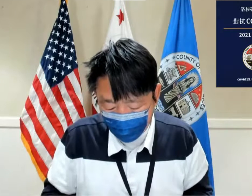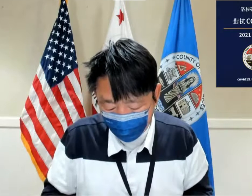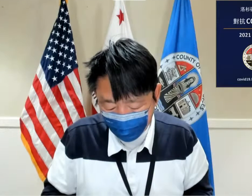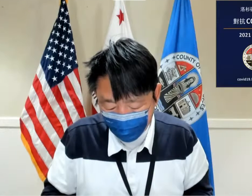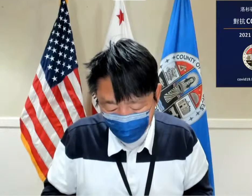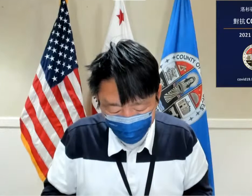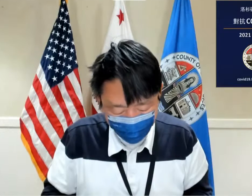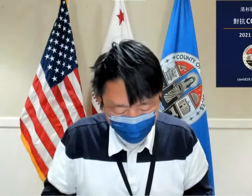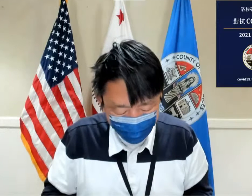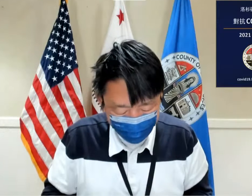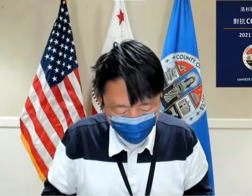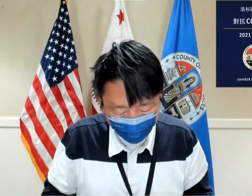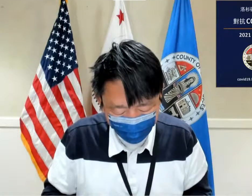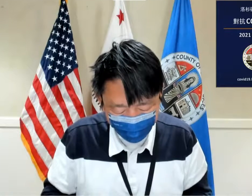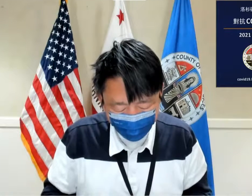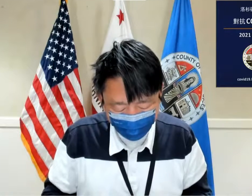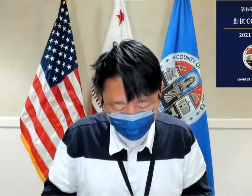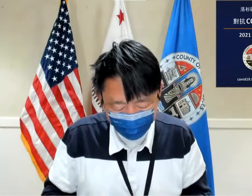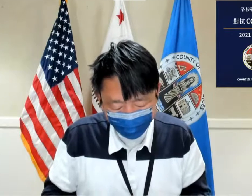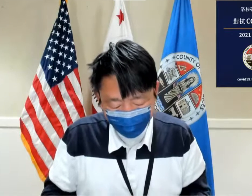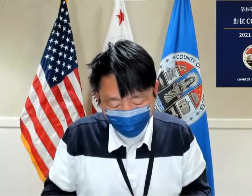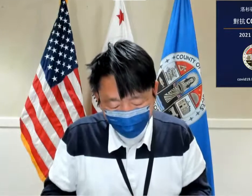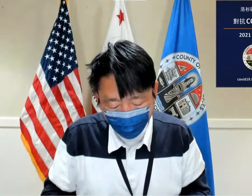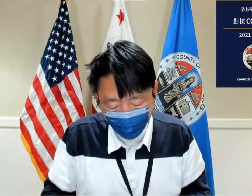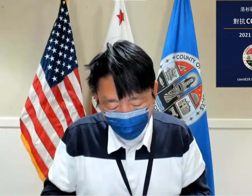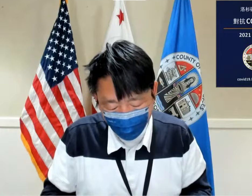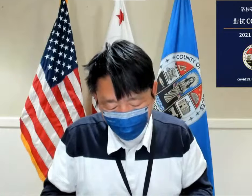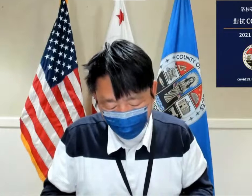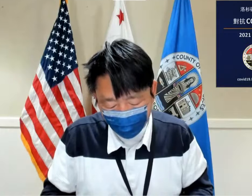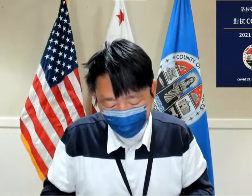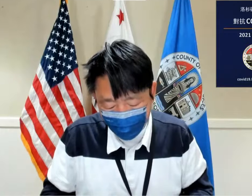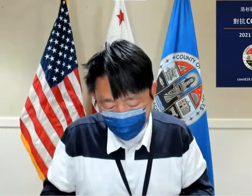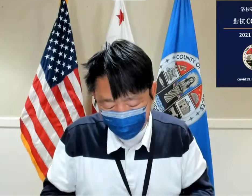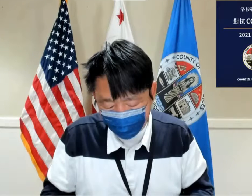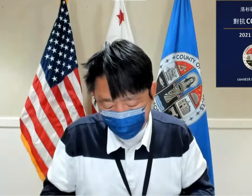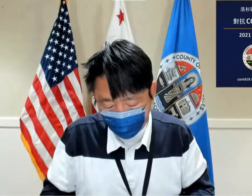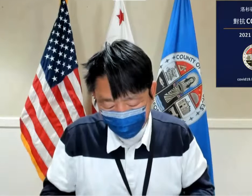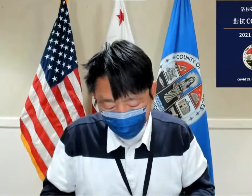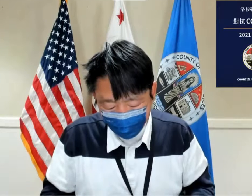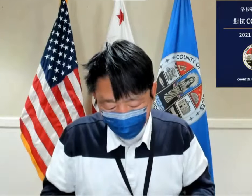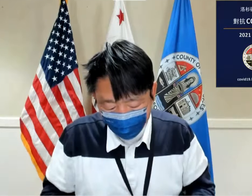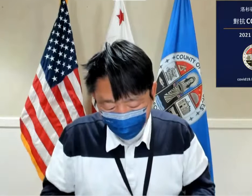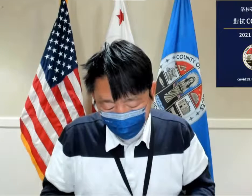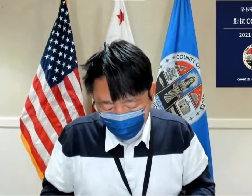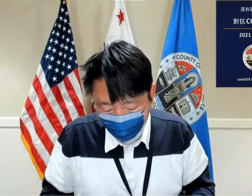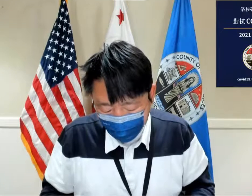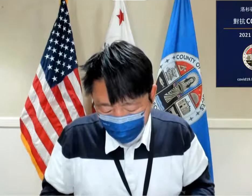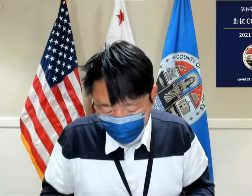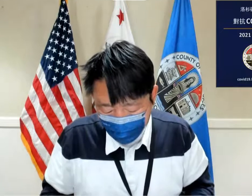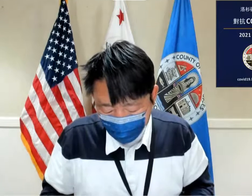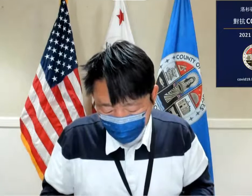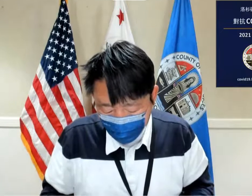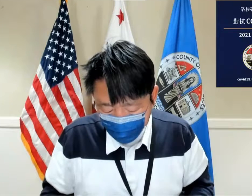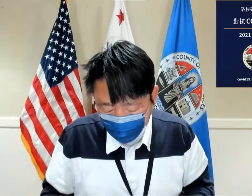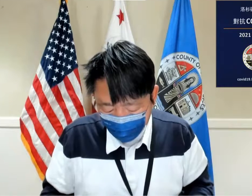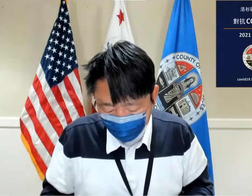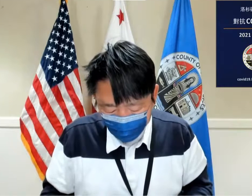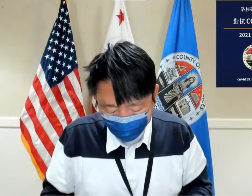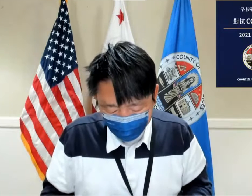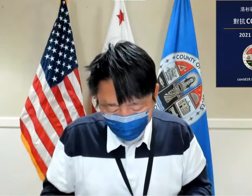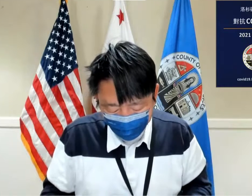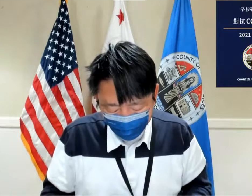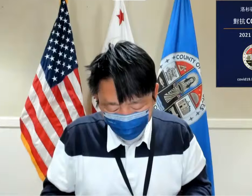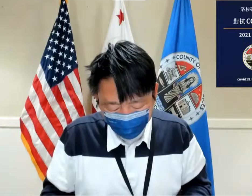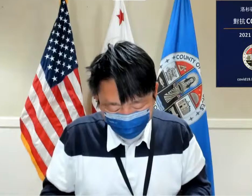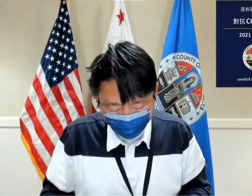避难所、监狱、居民看护所等等，还有看护所、维修人员，以及工作在运